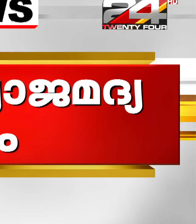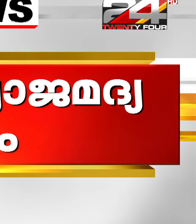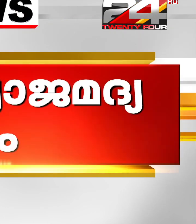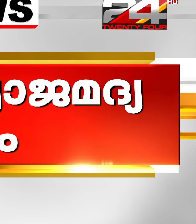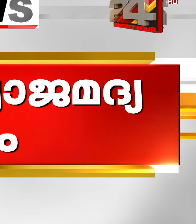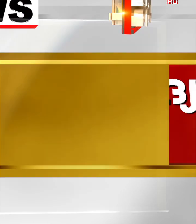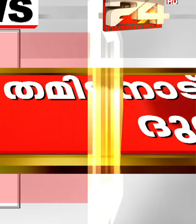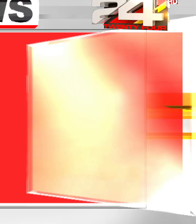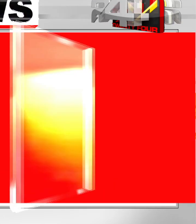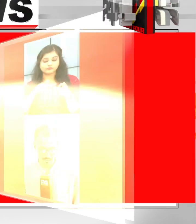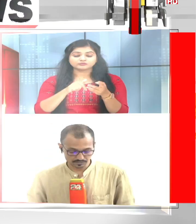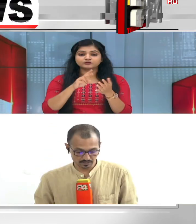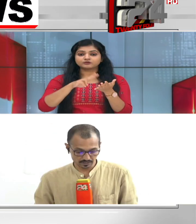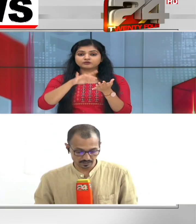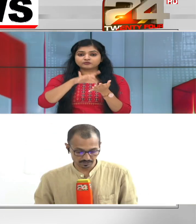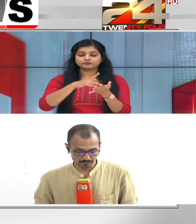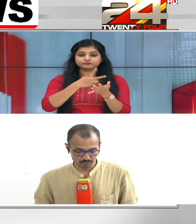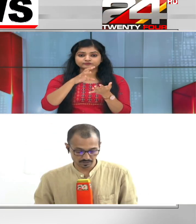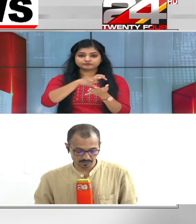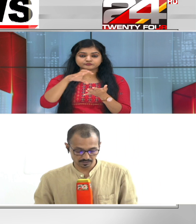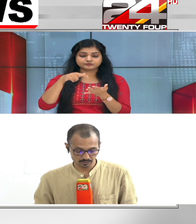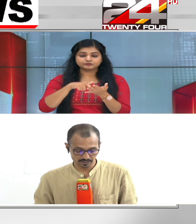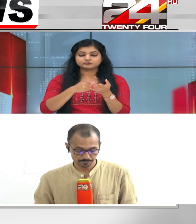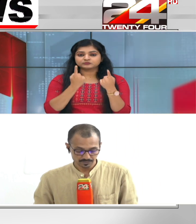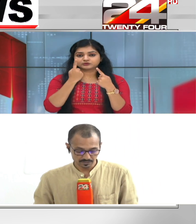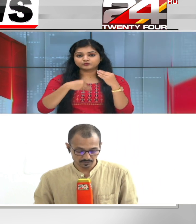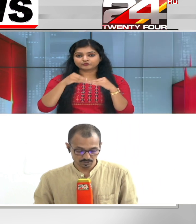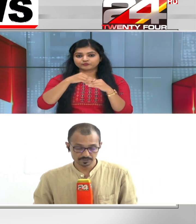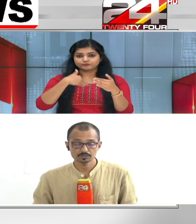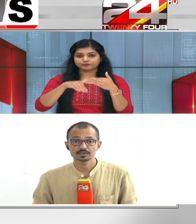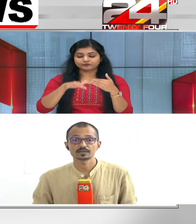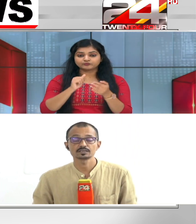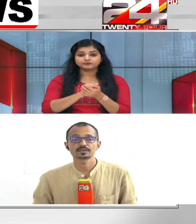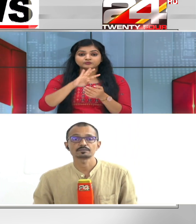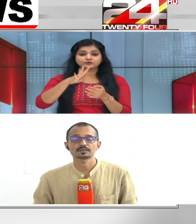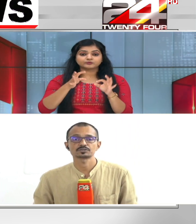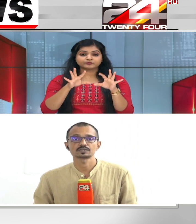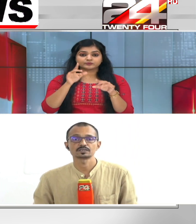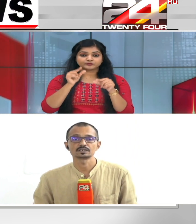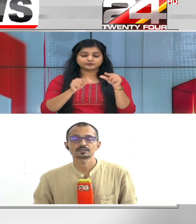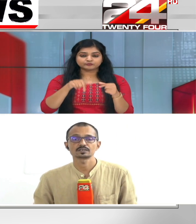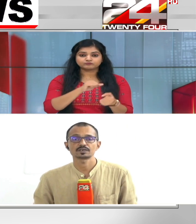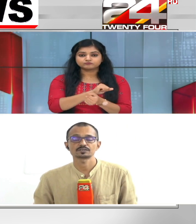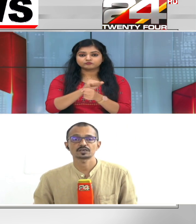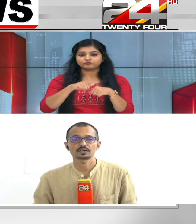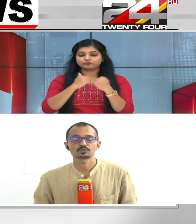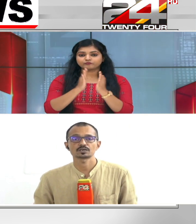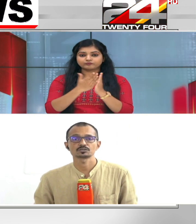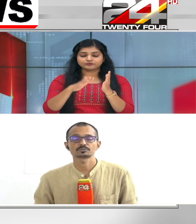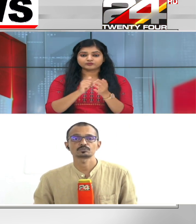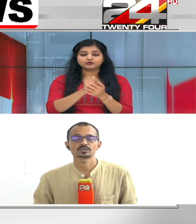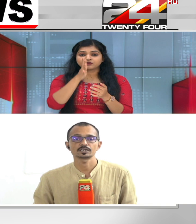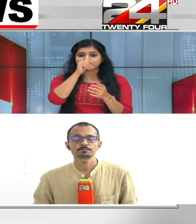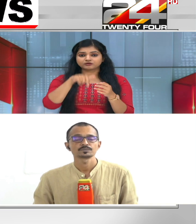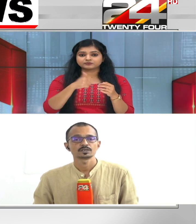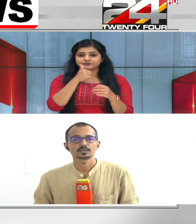മേഖലകൾ, നാഗപട്ടണം പോലുള്ള ജില്ലകളിലെല്ലാം തന്നെ പരിശോധന നടത്തിയിരുന്നു. അവിടെ 410 പേരെയാണ് ഇതുവരെ അറസ്റ്റ് ചെയ്തിരിക്കുന്നത്. അത് ഈ വ്യാജചാരായം ഉണ്ടാക്കുന്നതും